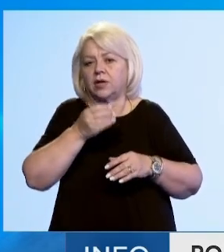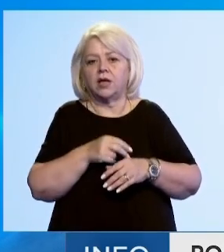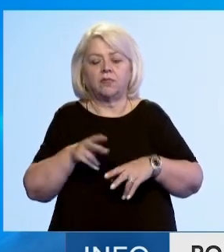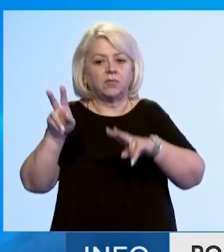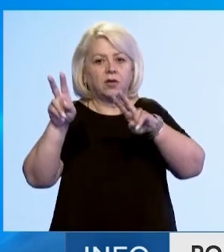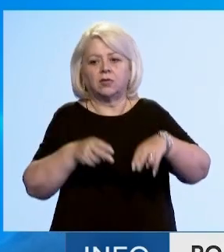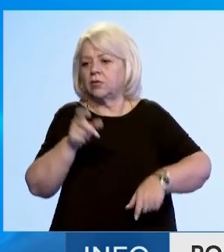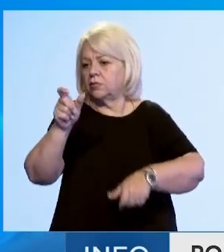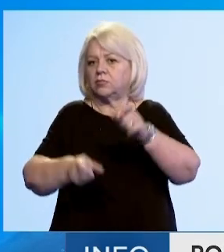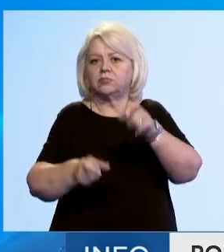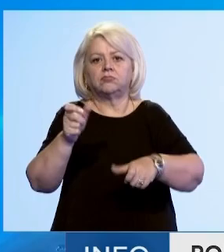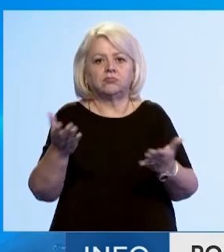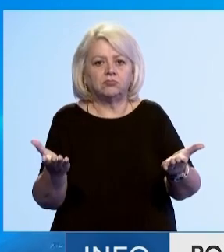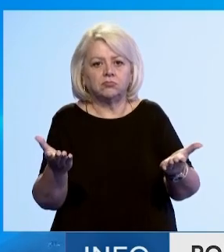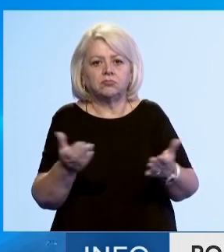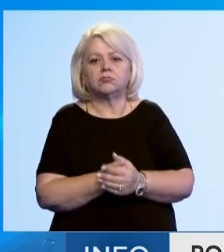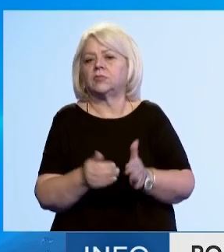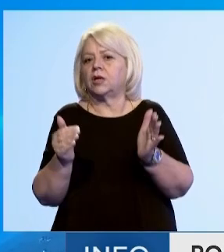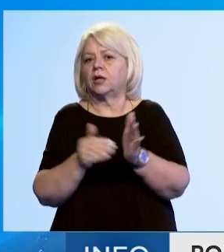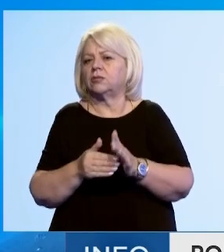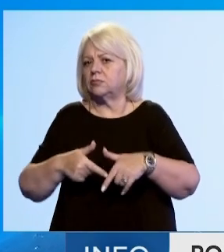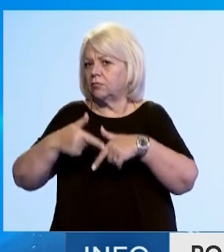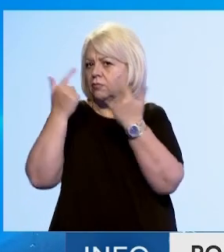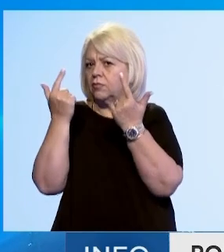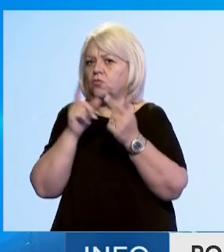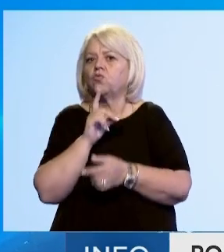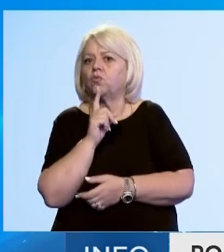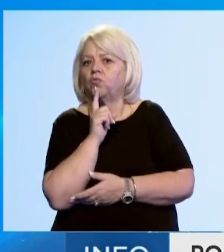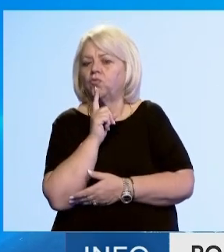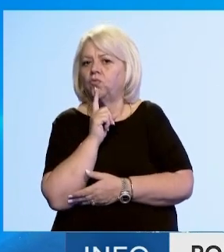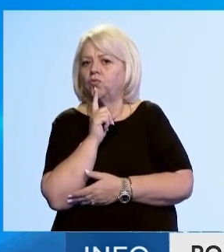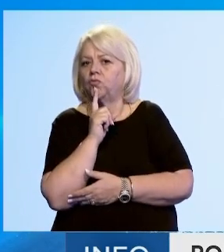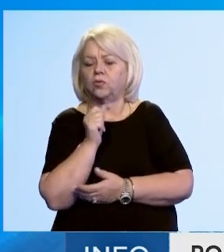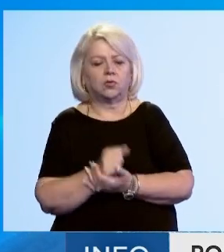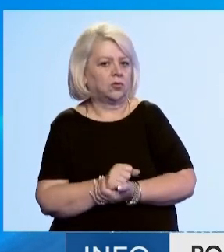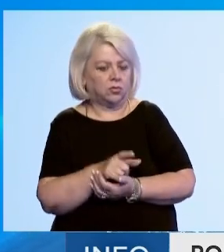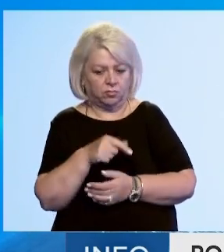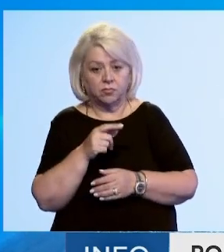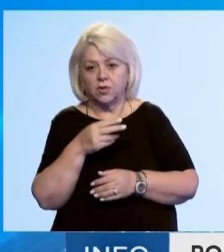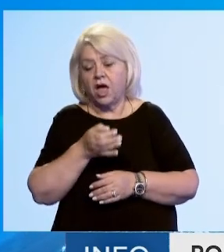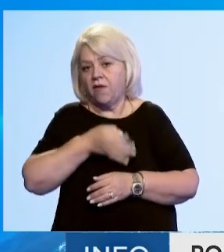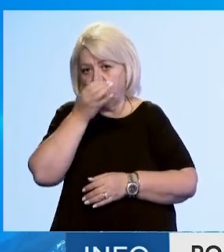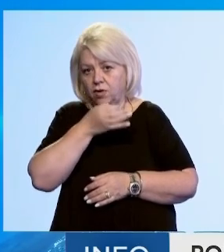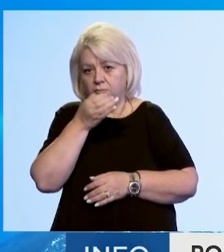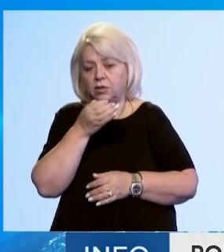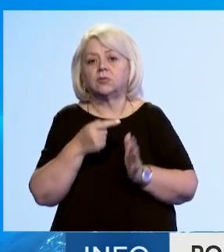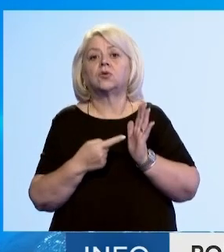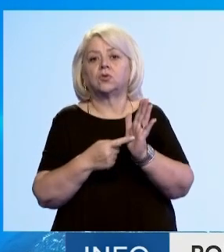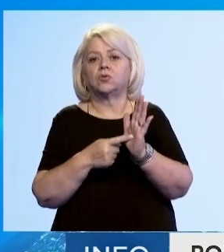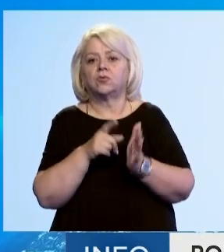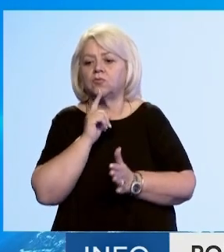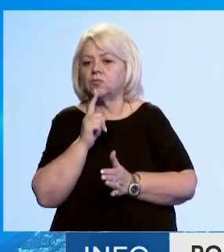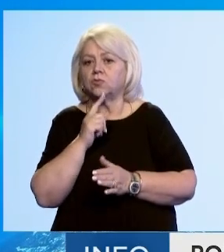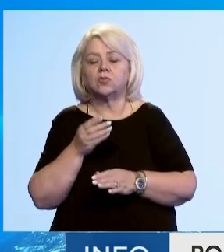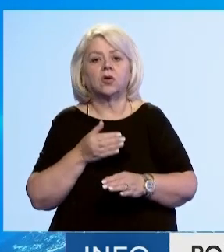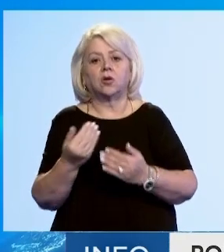e personave, por se e kanë ende të paqartë se kush. Ai ka thënë se bazuar në këto informacione se dikush mund të